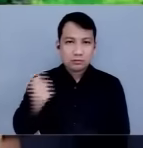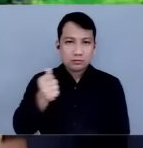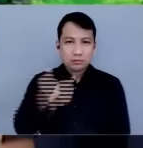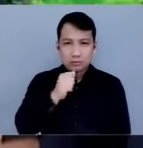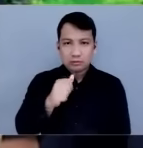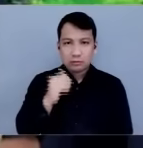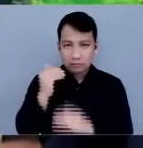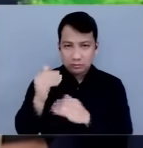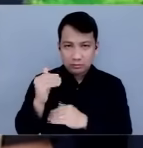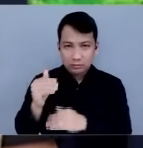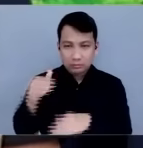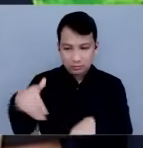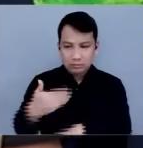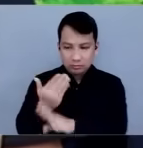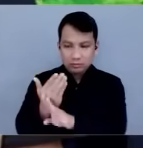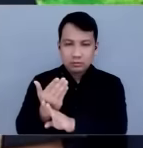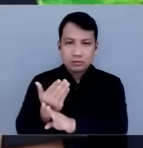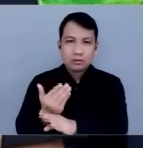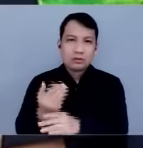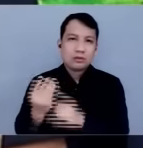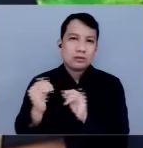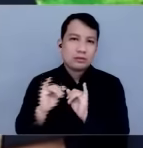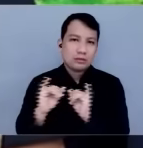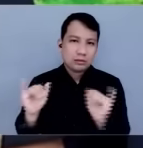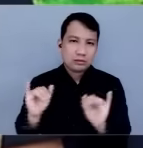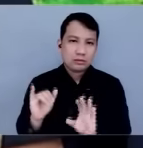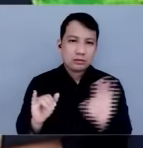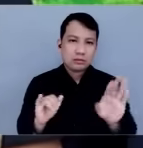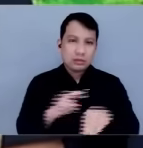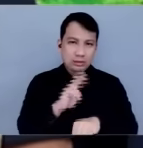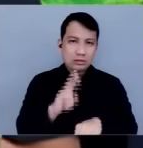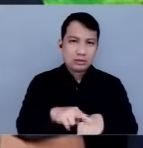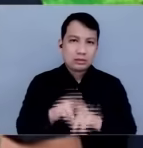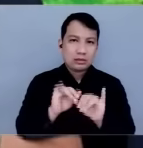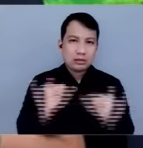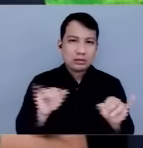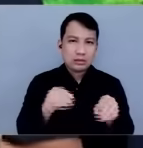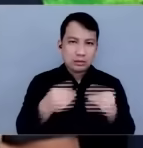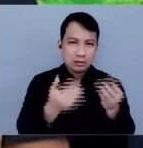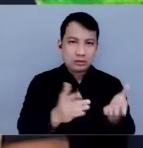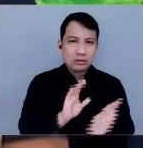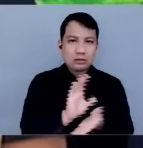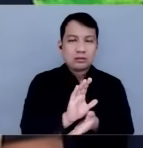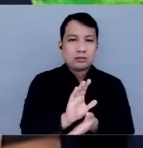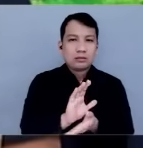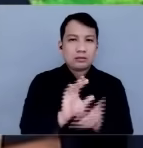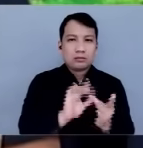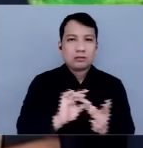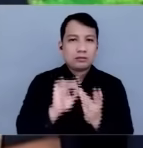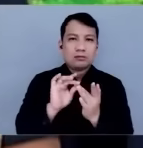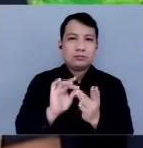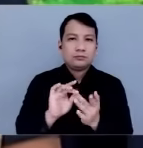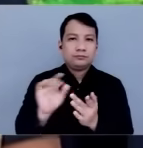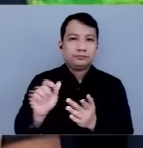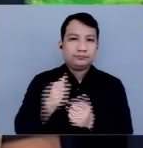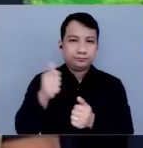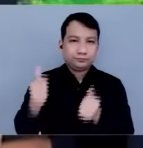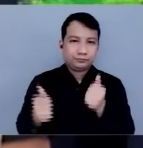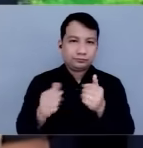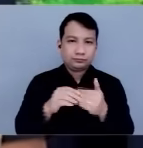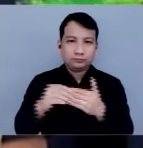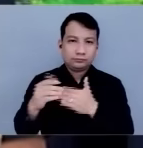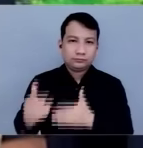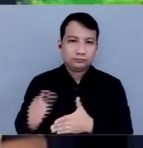sa Davao. Marami po tayong mga rehiyon na pinibigyan po natin ng pagkakataon, especially under the leadership po ng